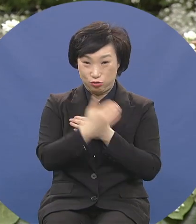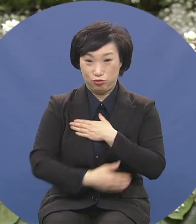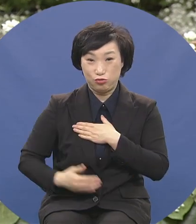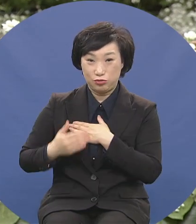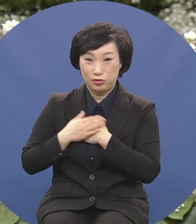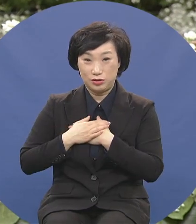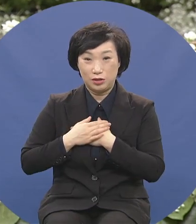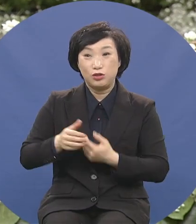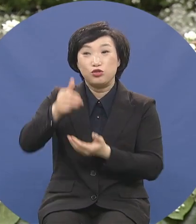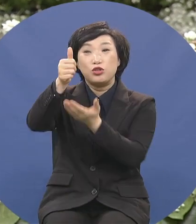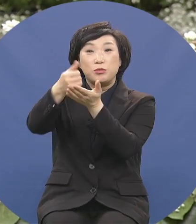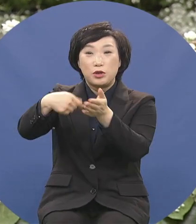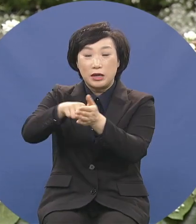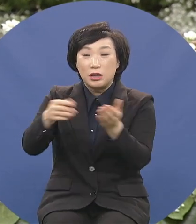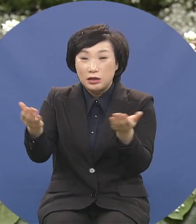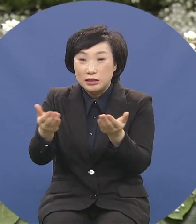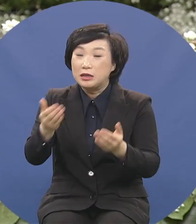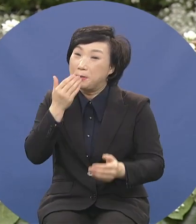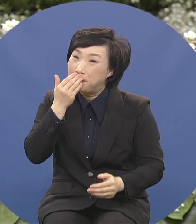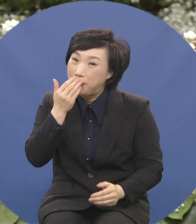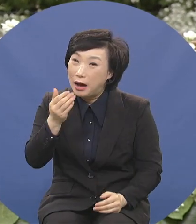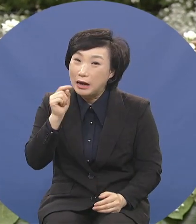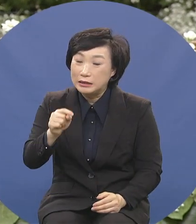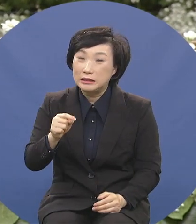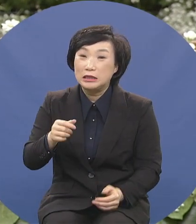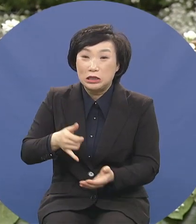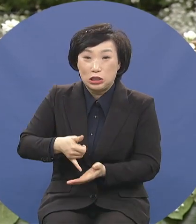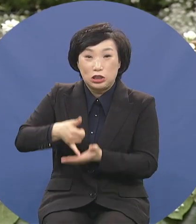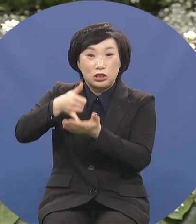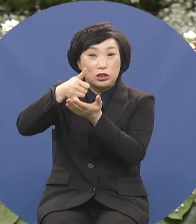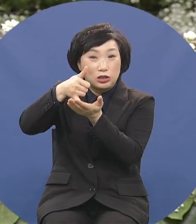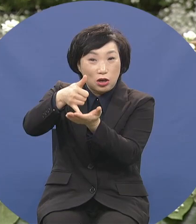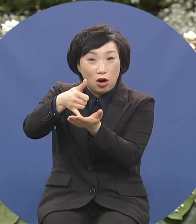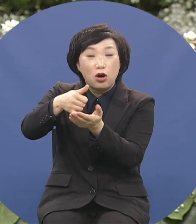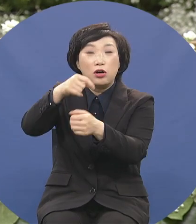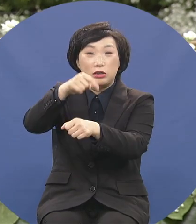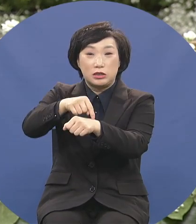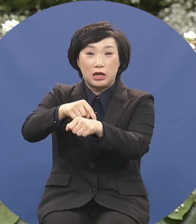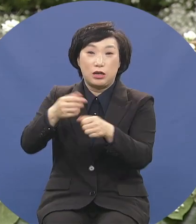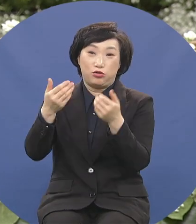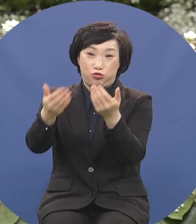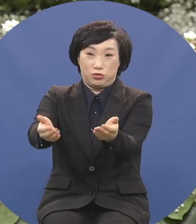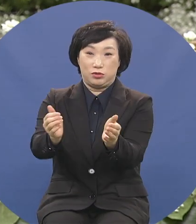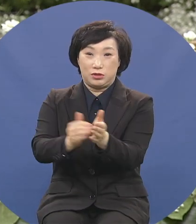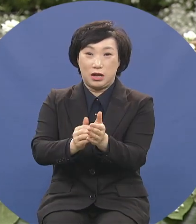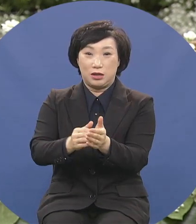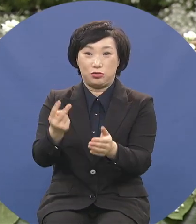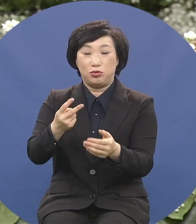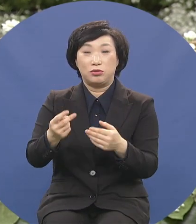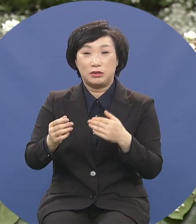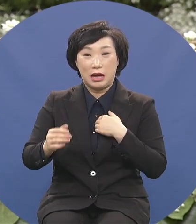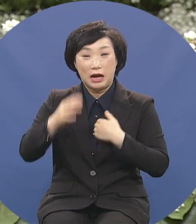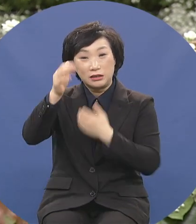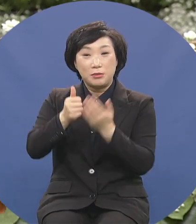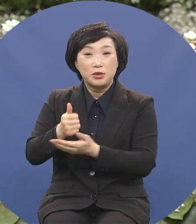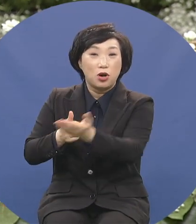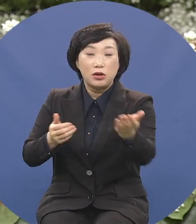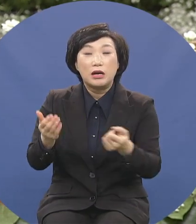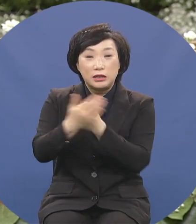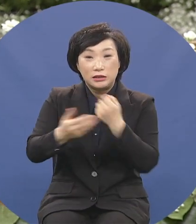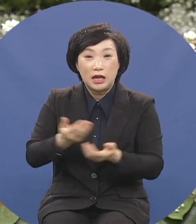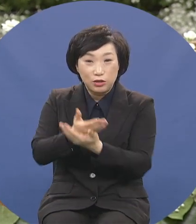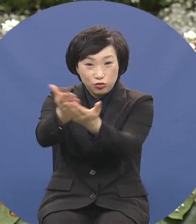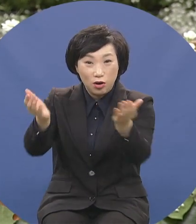육신이라고는 주를 위해서 일할 수 있는 인격적 시간을 주고 내가 너에게 은혜를